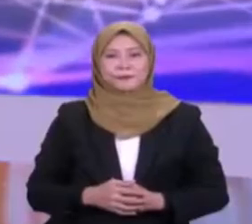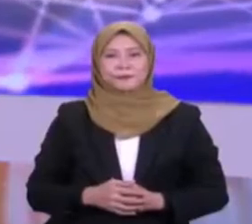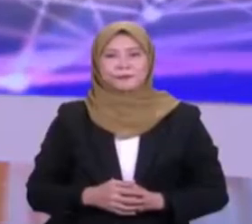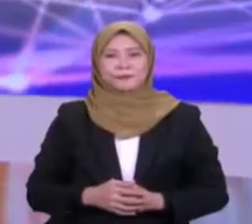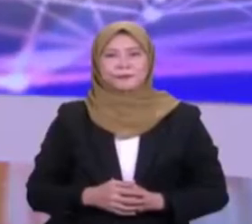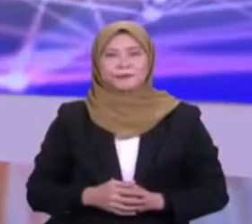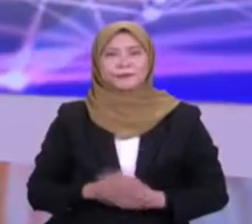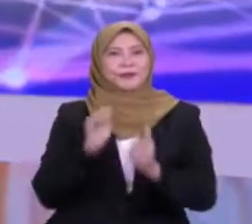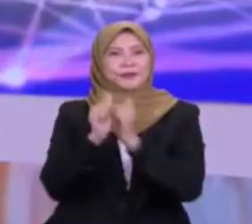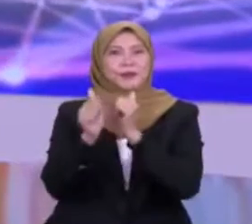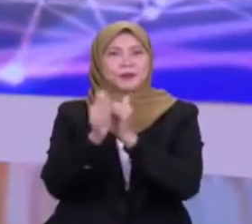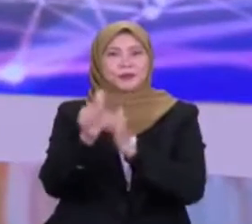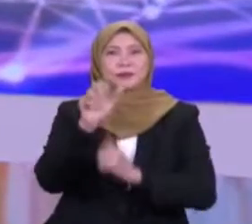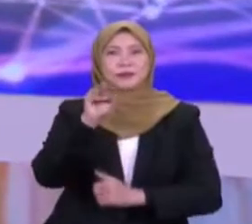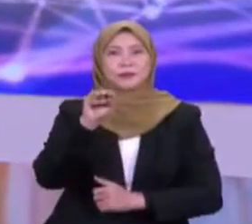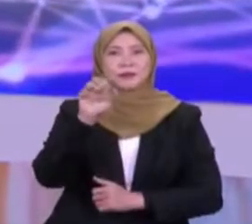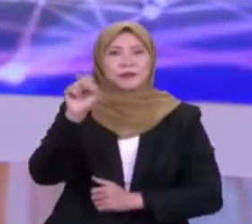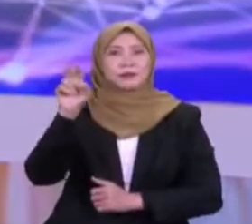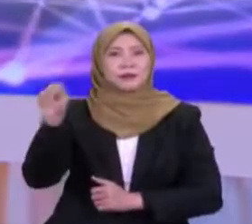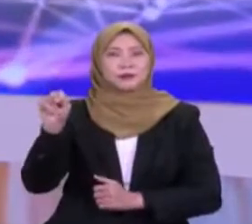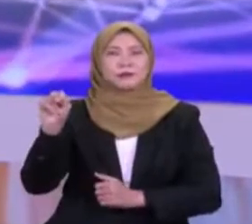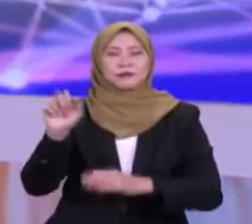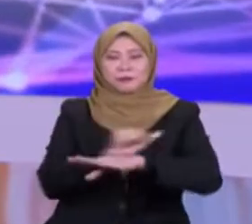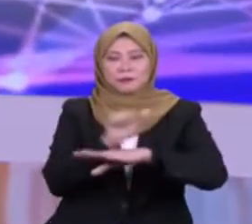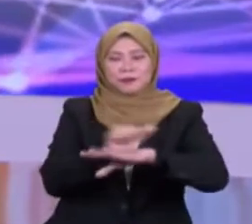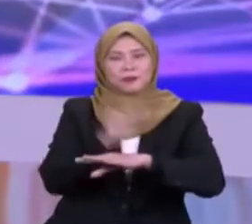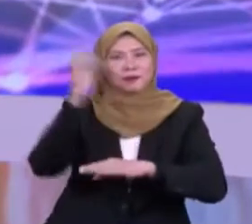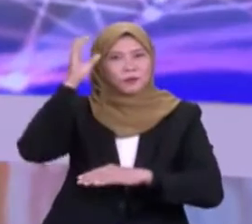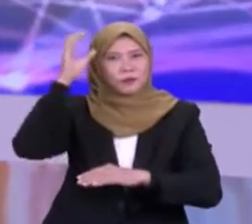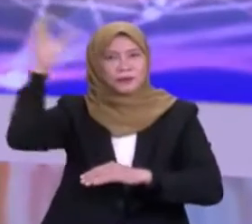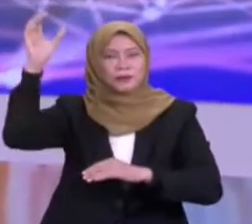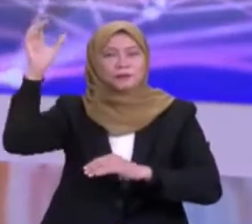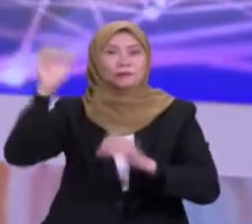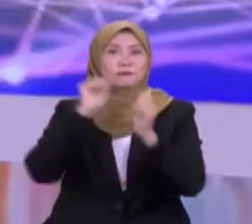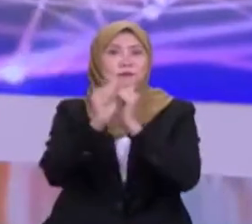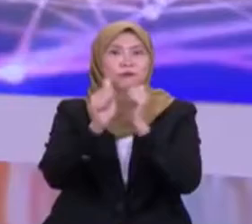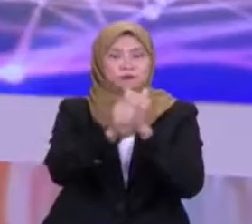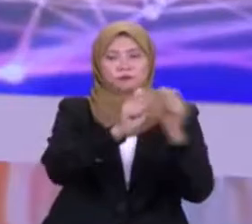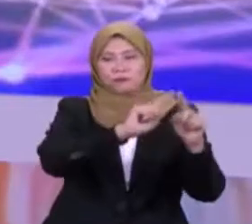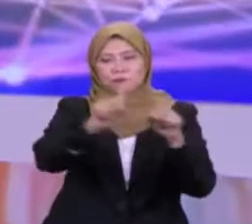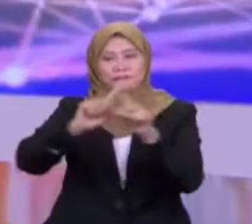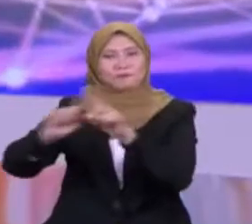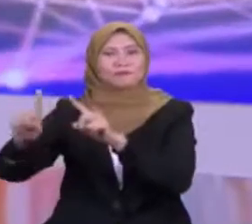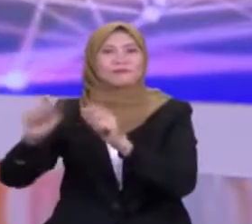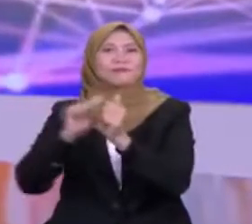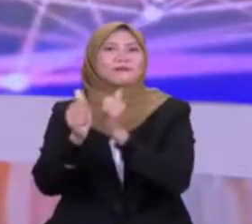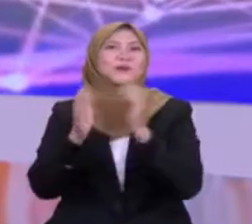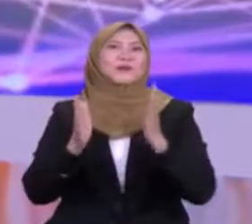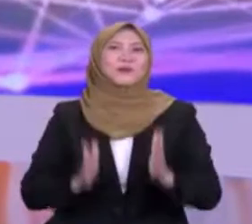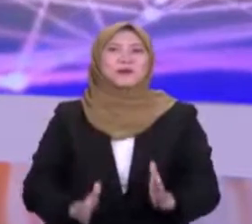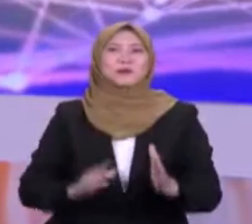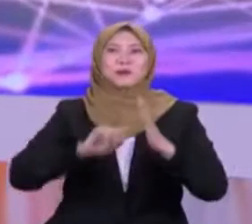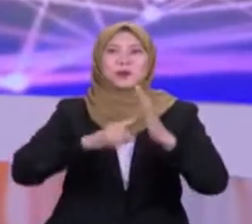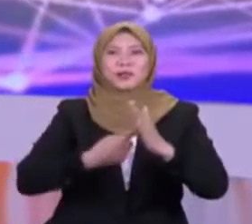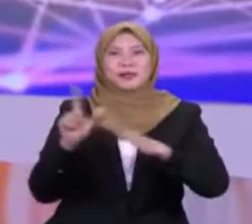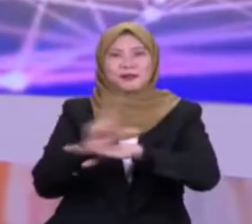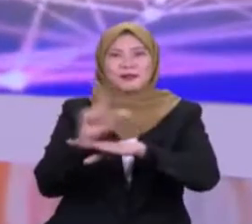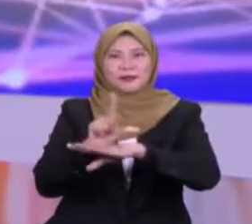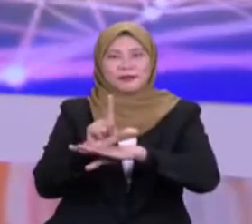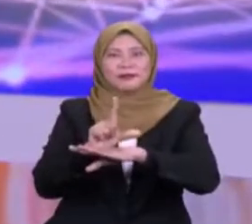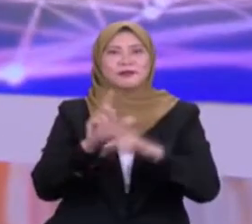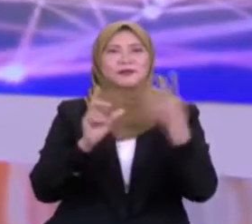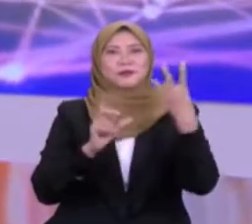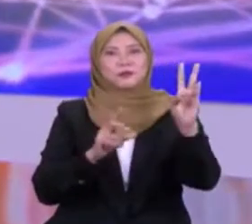Hai Majlis sukan negara MSN akan terus mengamalkan konsep gelembung such an keatas atlet yang bakal memulihkan latihan